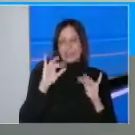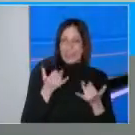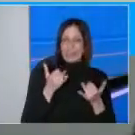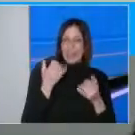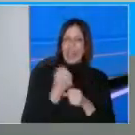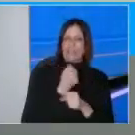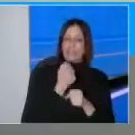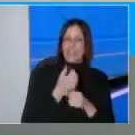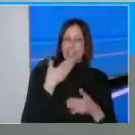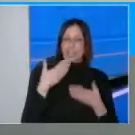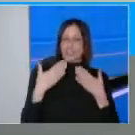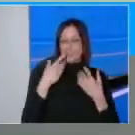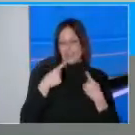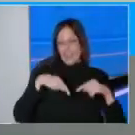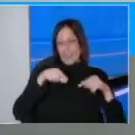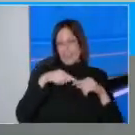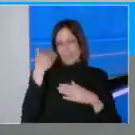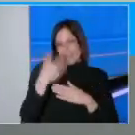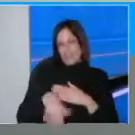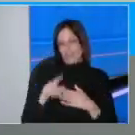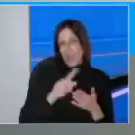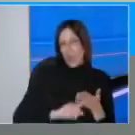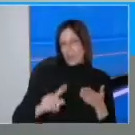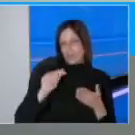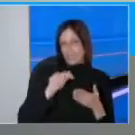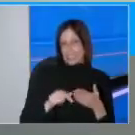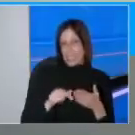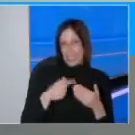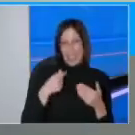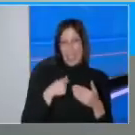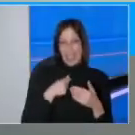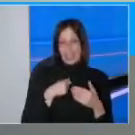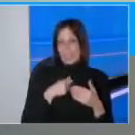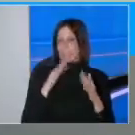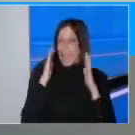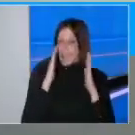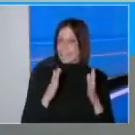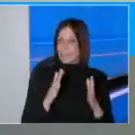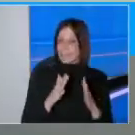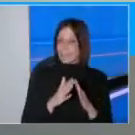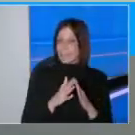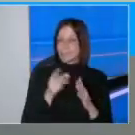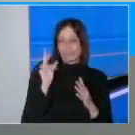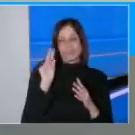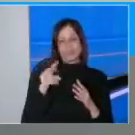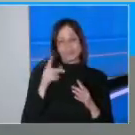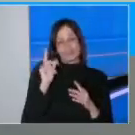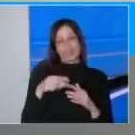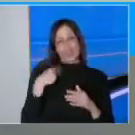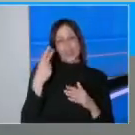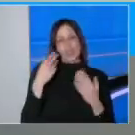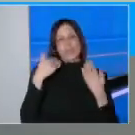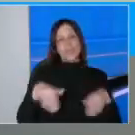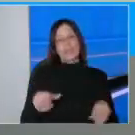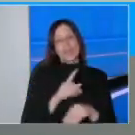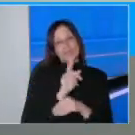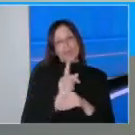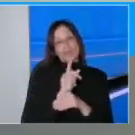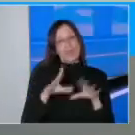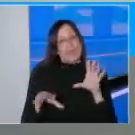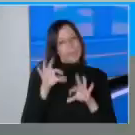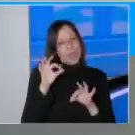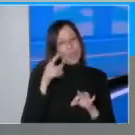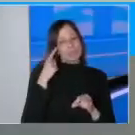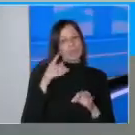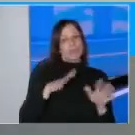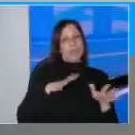את ישיבת הוועדה הקרובה בסוף החודש הזה. עכשיו, אני כן. מאמין בזה שלא צריך להיות מגבלות בתקופת בחירות, ואני חושב